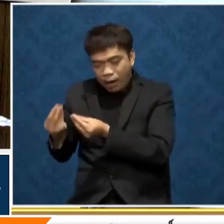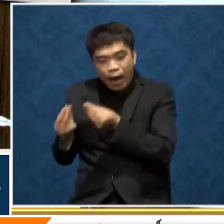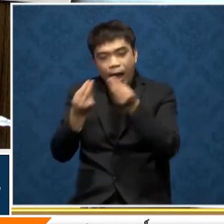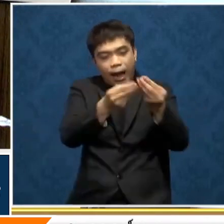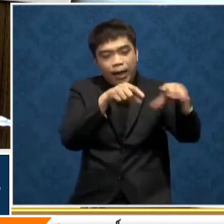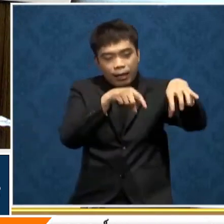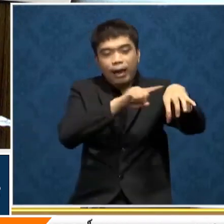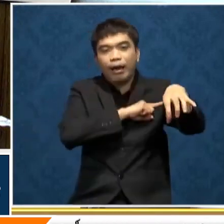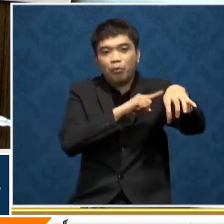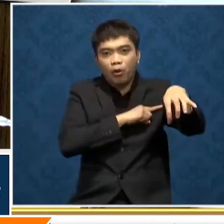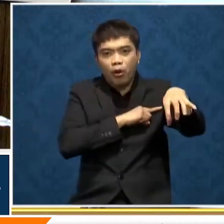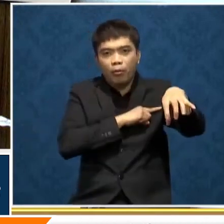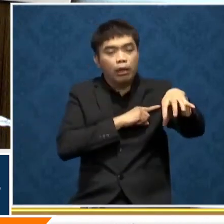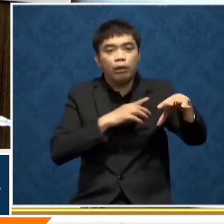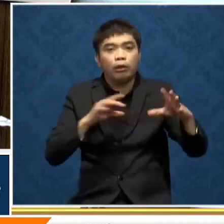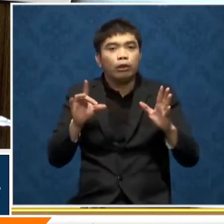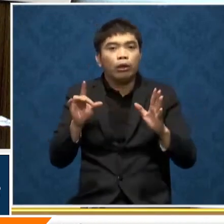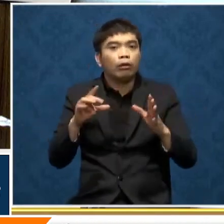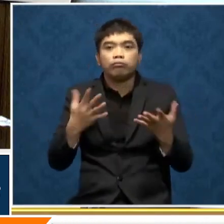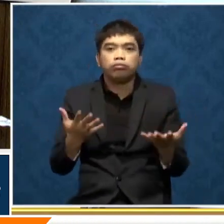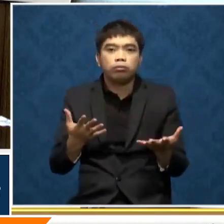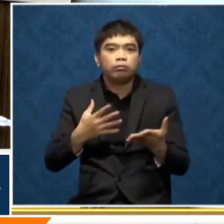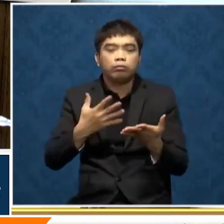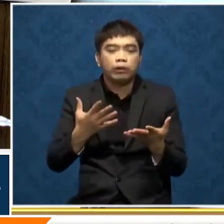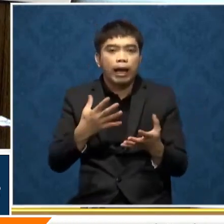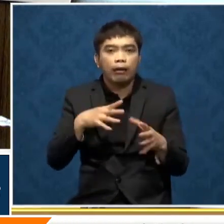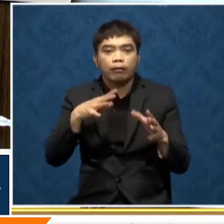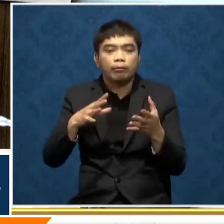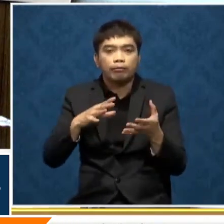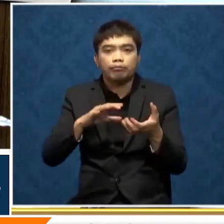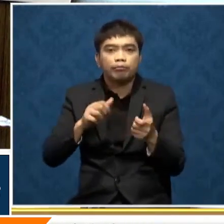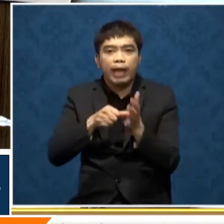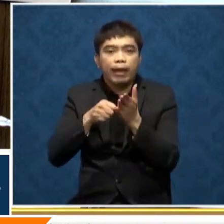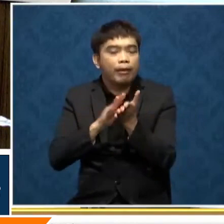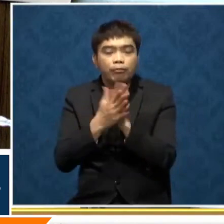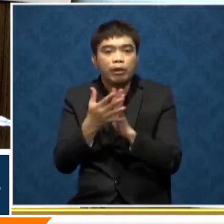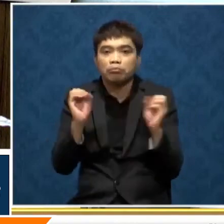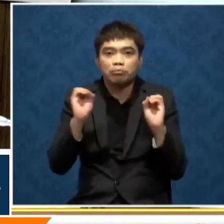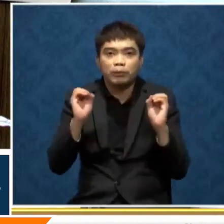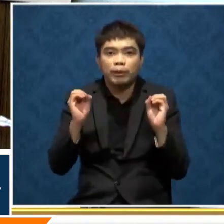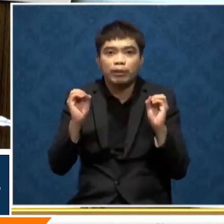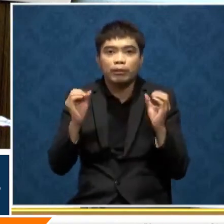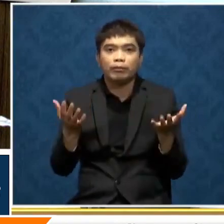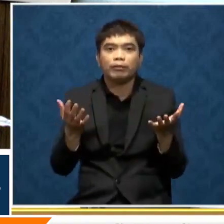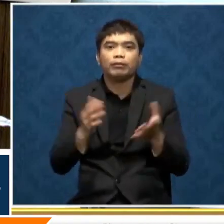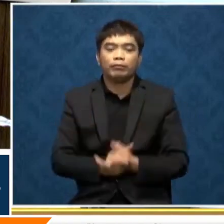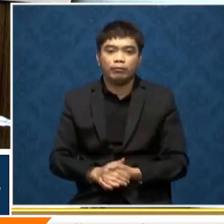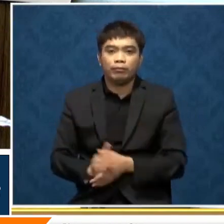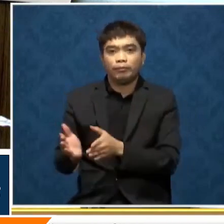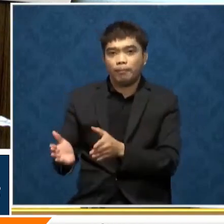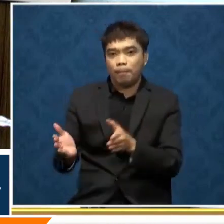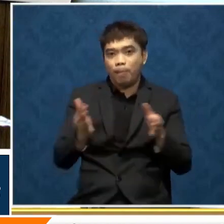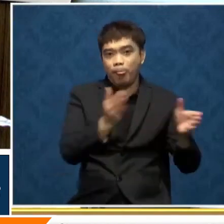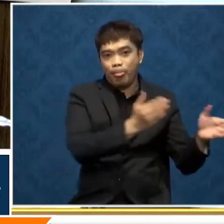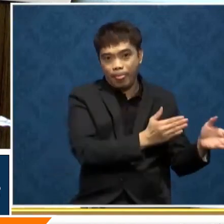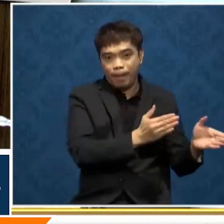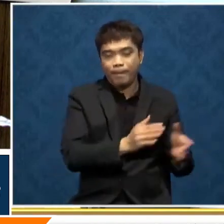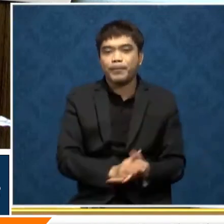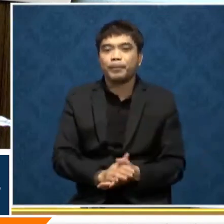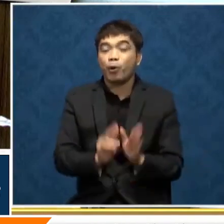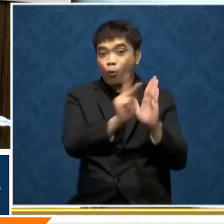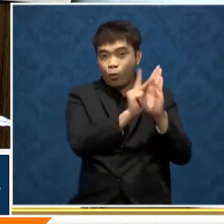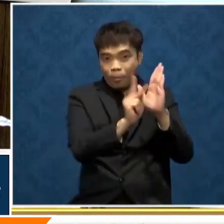เลยถ้าประธานที่เคารพครับต่อไปเป็นเรื่องการปฏิรูปด้านกระบวนการยุติธรรมนะครับซึ่งเป็น